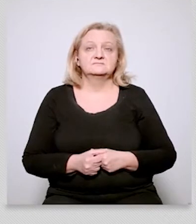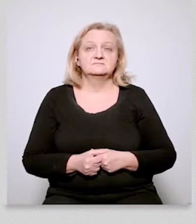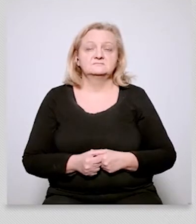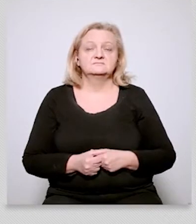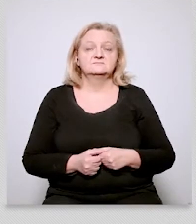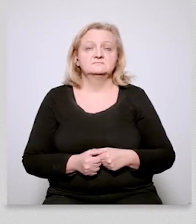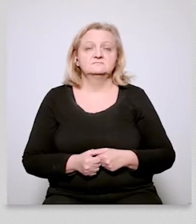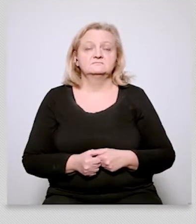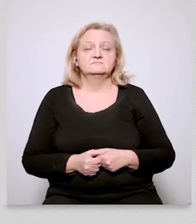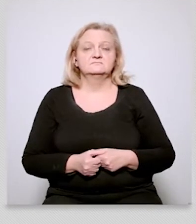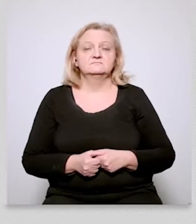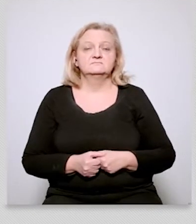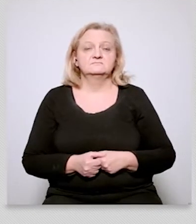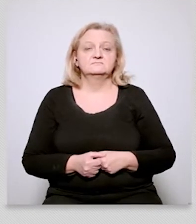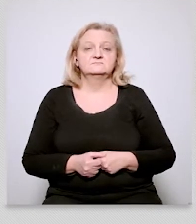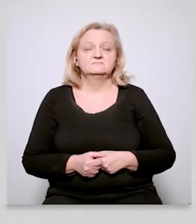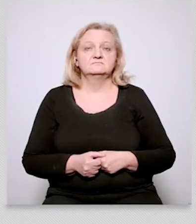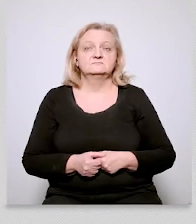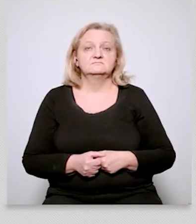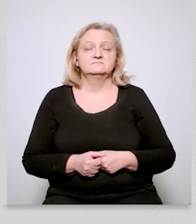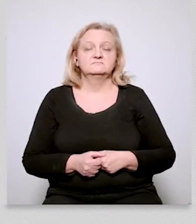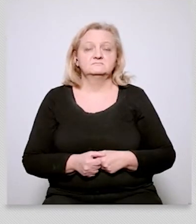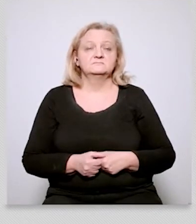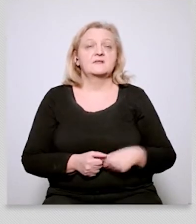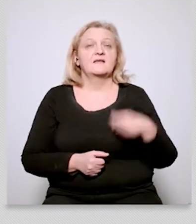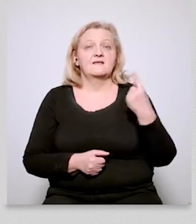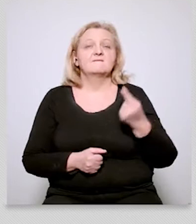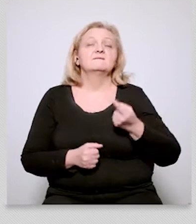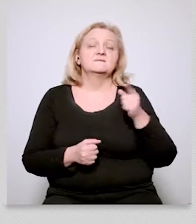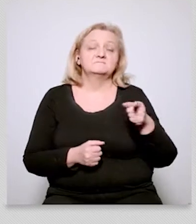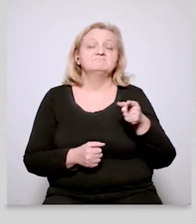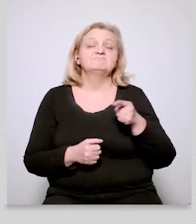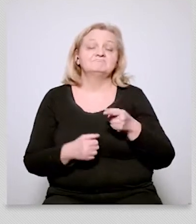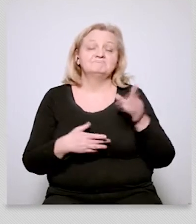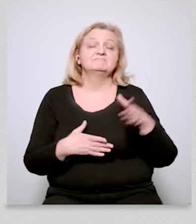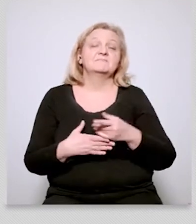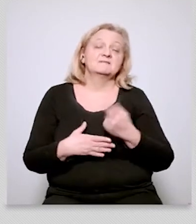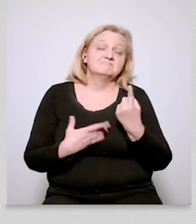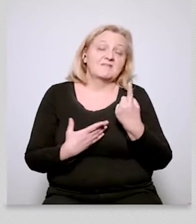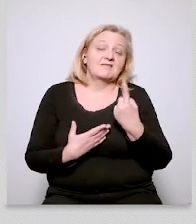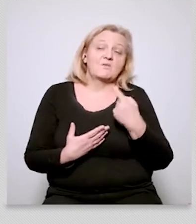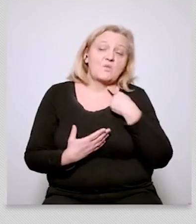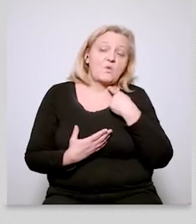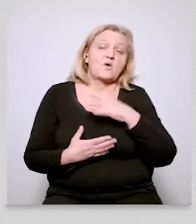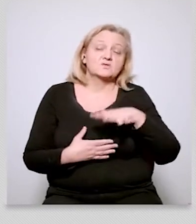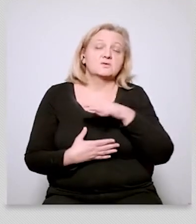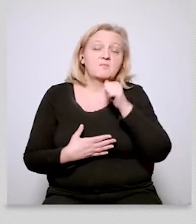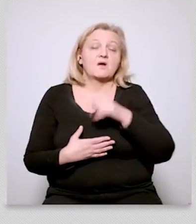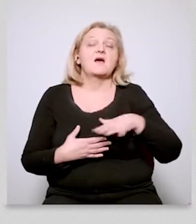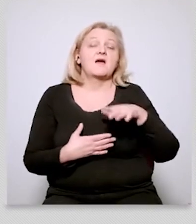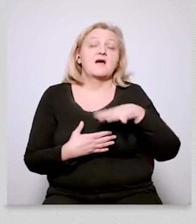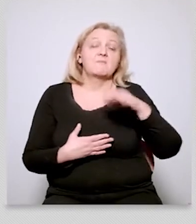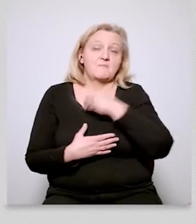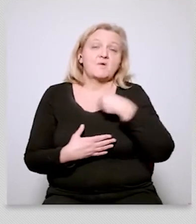jednym z wielu głosów w tej bardzo barwnej dyskusji w Europie. Jak